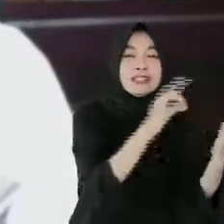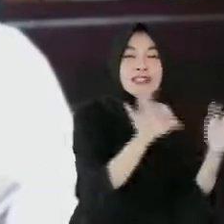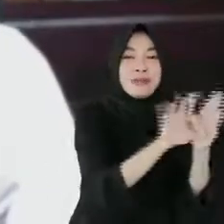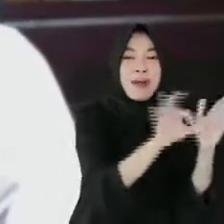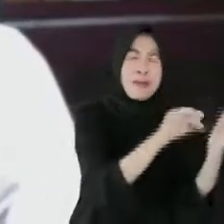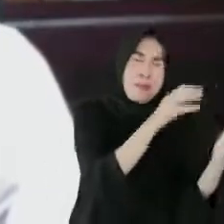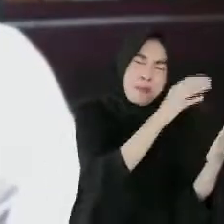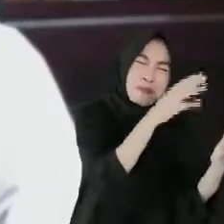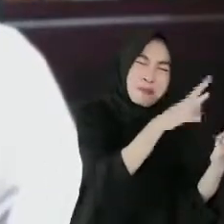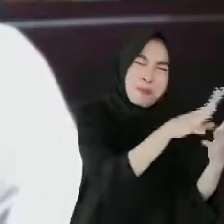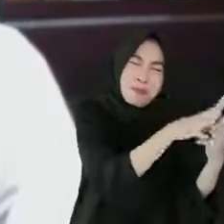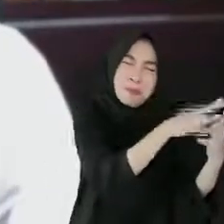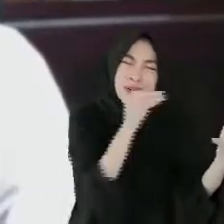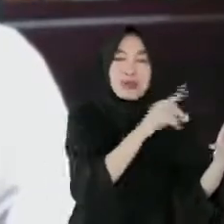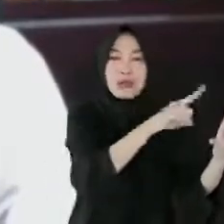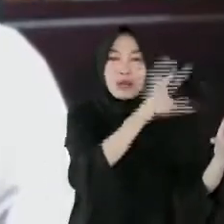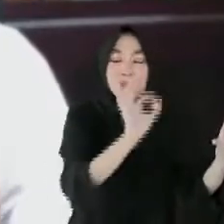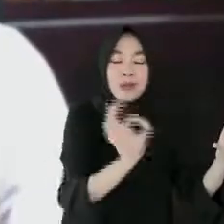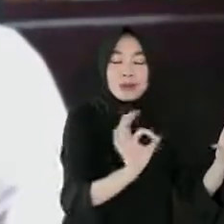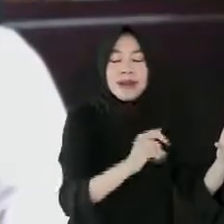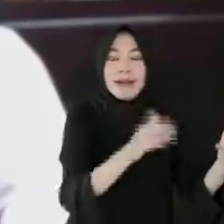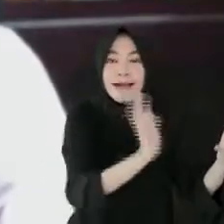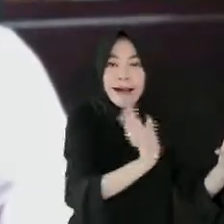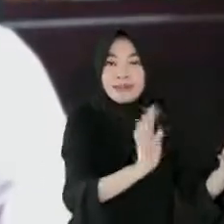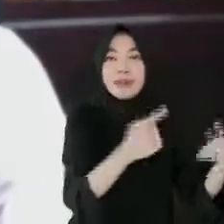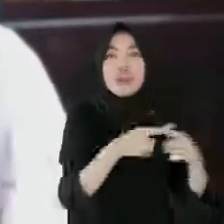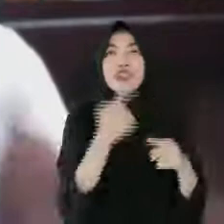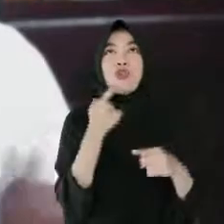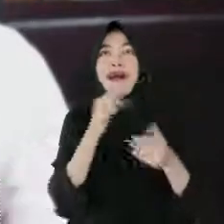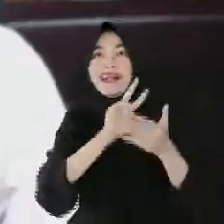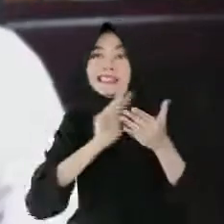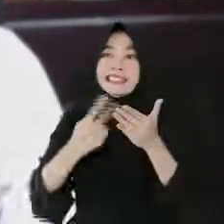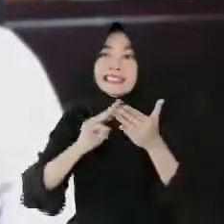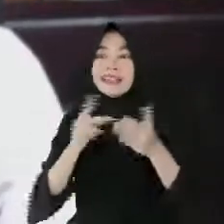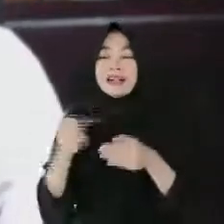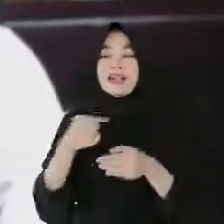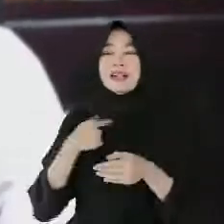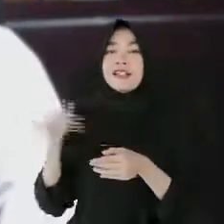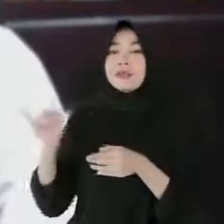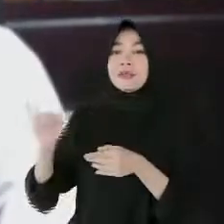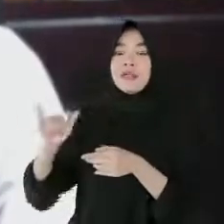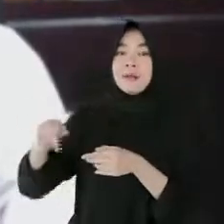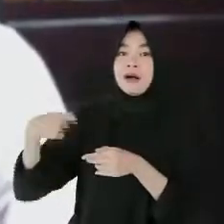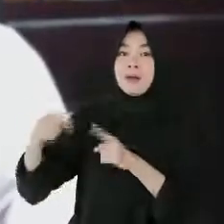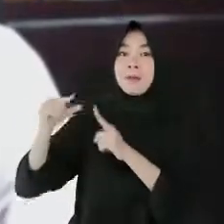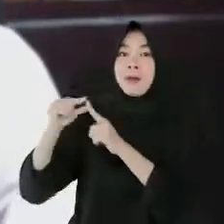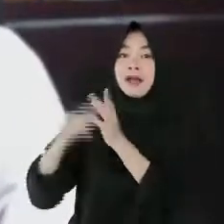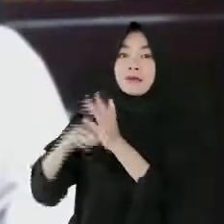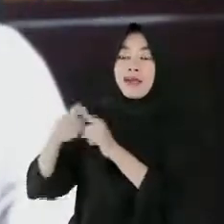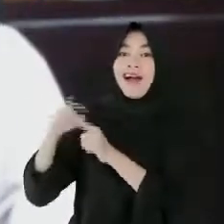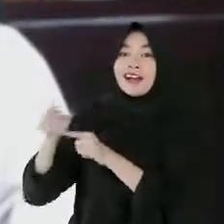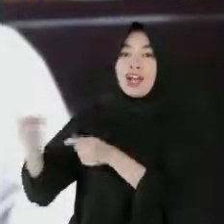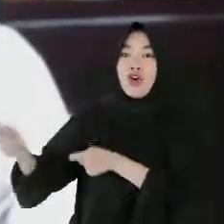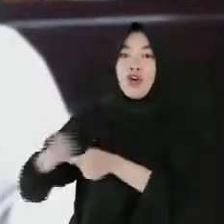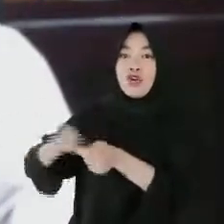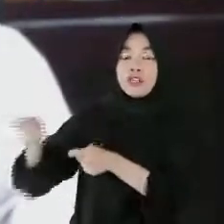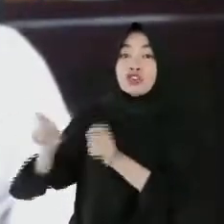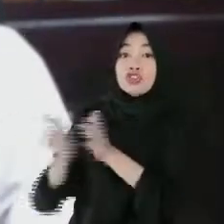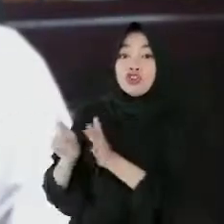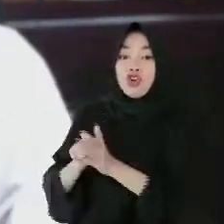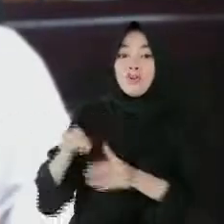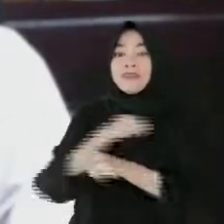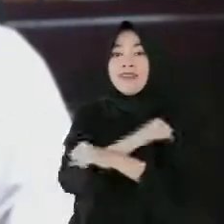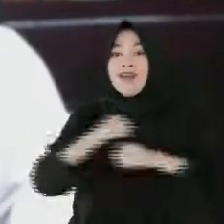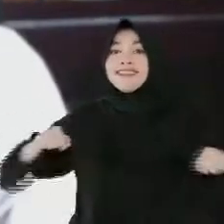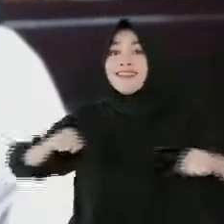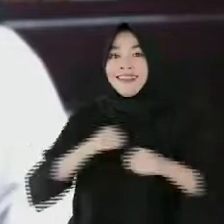kami buat al-qurannya tetap sekali bersama dengan Satgas bersama dengan kemenko apmk contohnya atlet itu